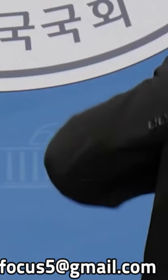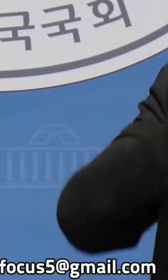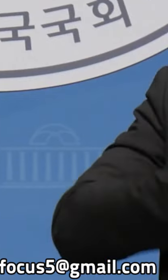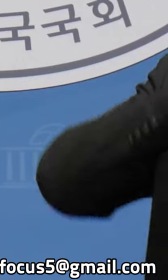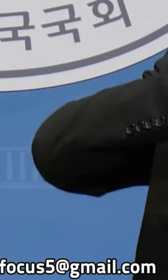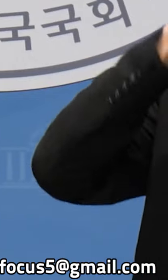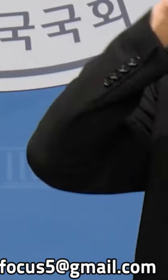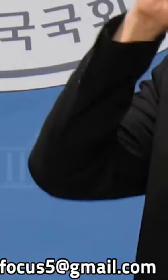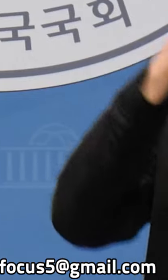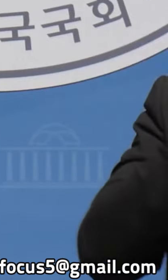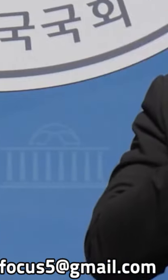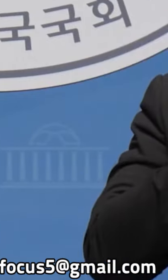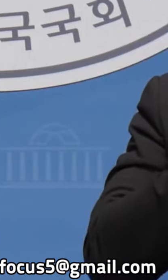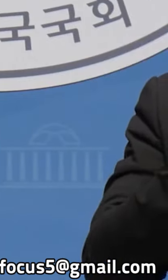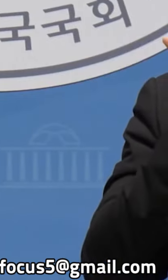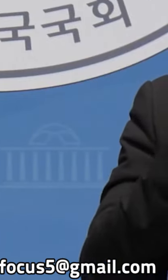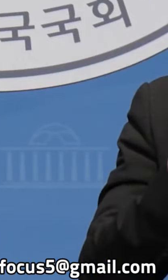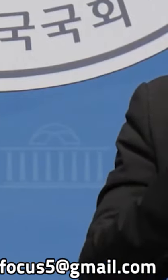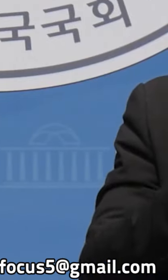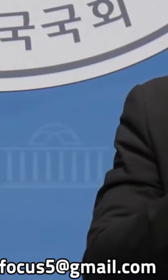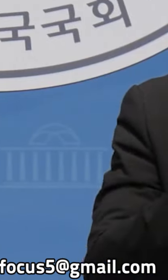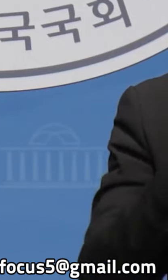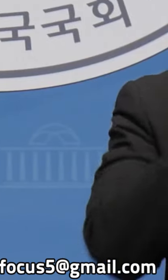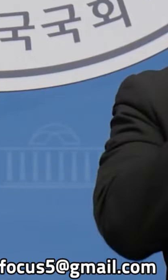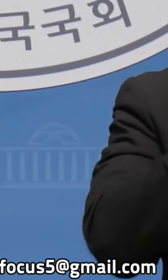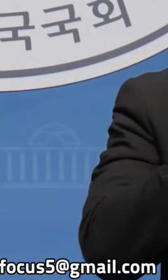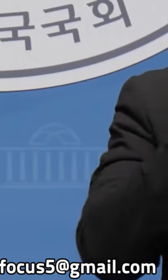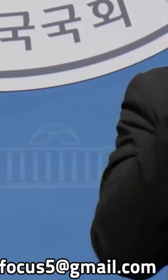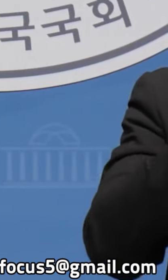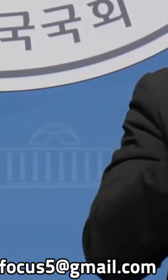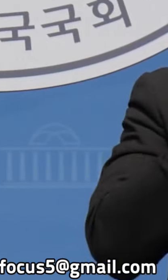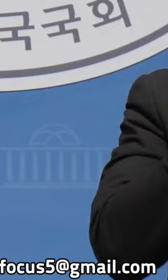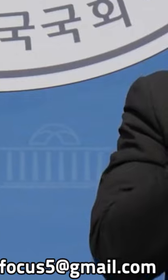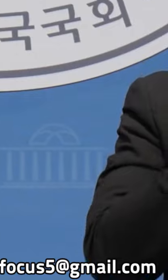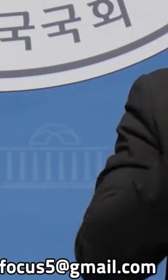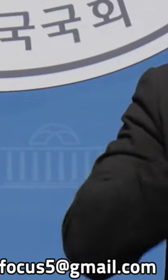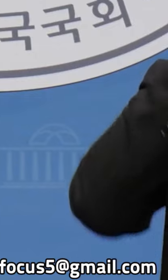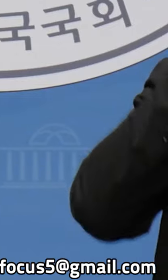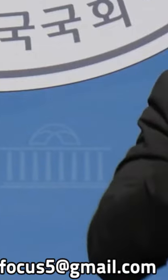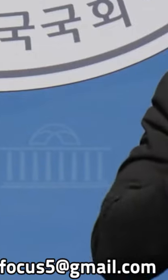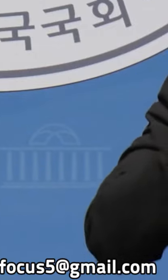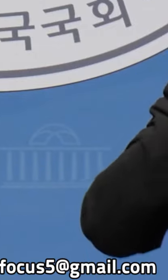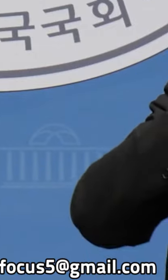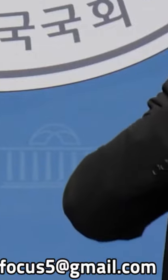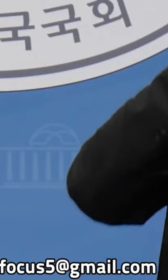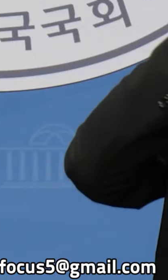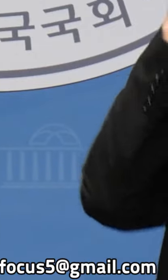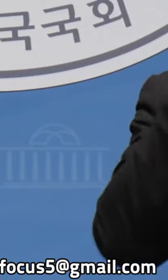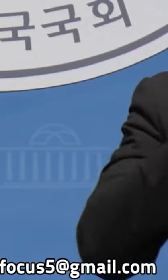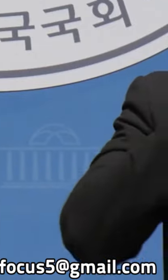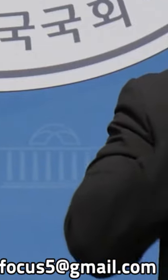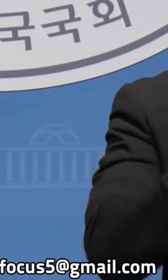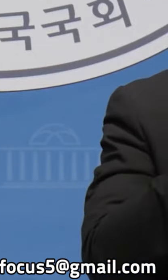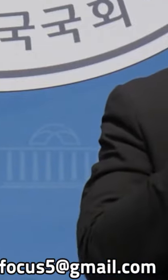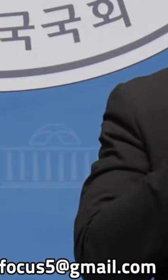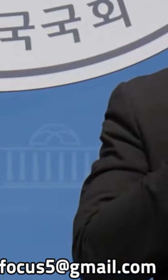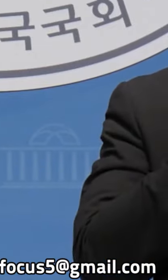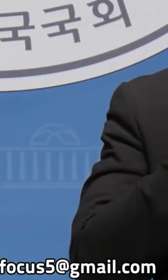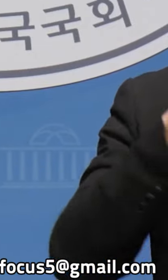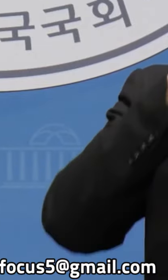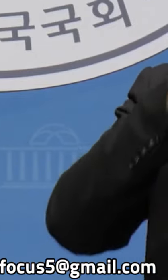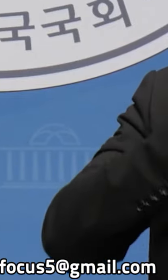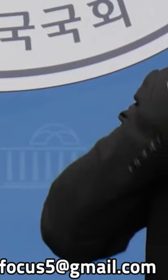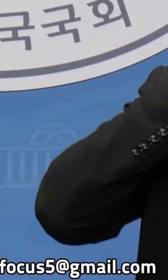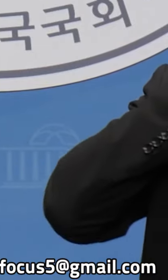70% 가까이 되는 국민의 뜻을 저버렸습니다 윤석 대통령이 하늘을 우러러